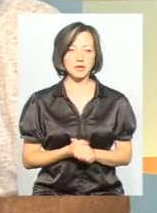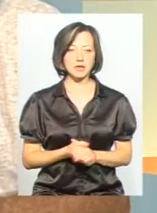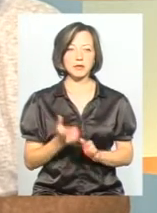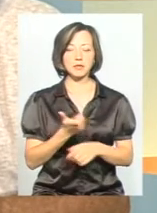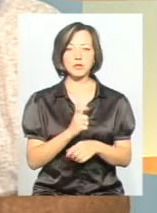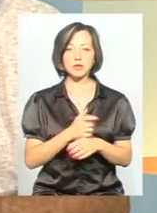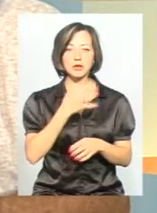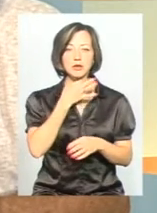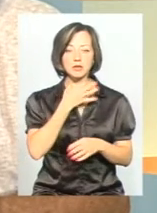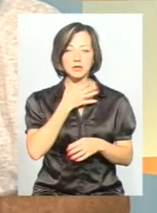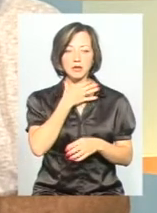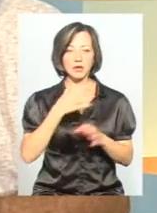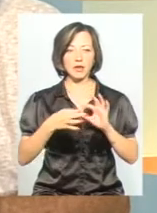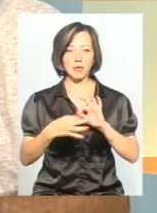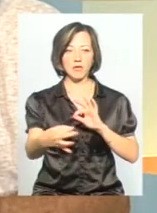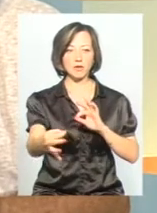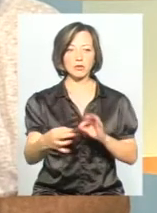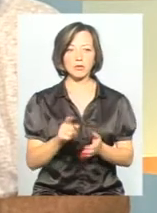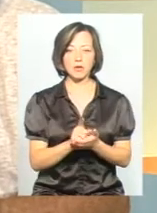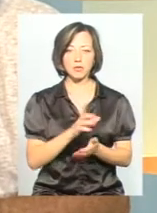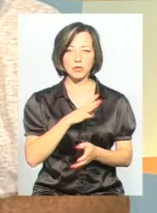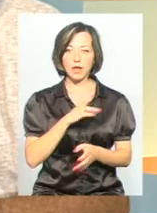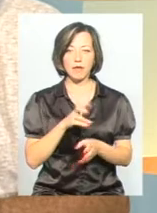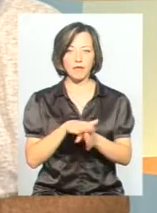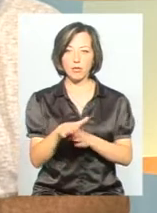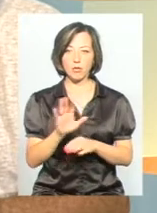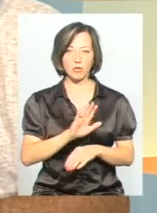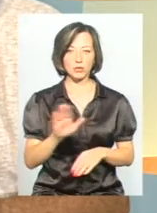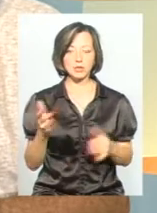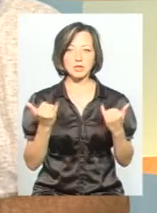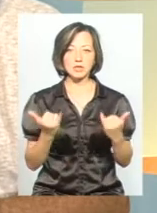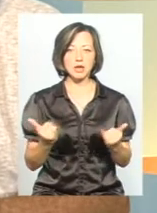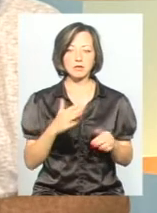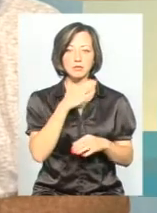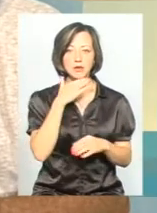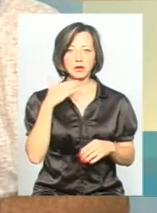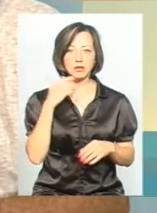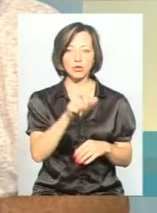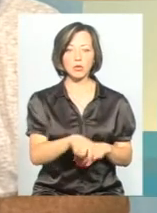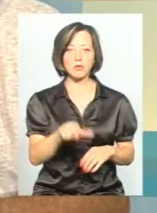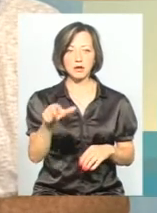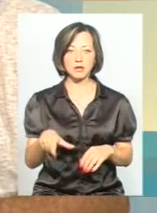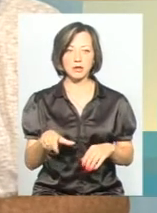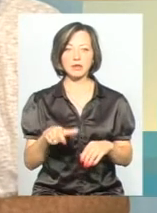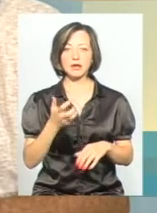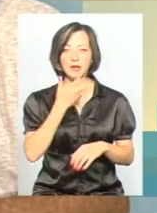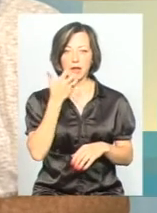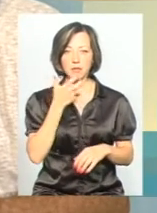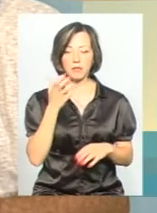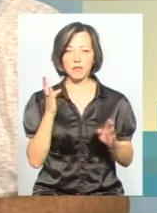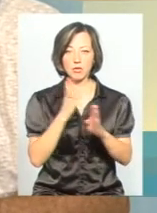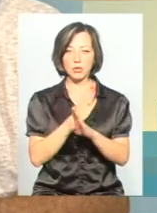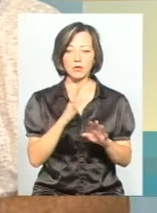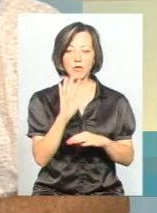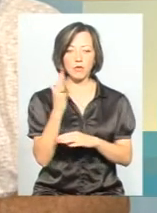повідку мають бути всі собаки, що також тотально не дотримуються. Зараз дуже велика кількість громадян, так як тепло, коли